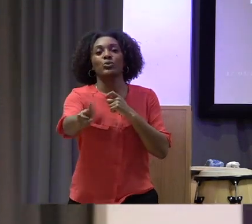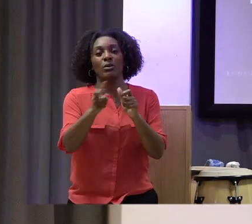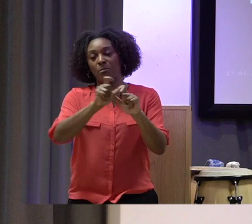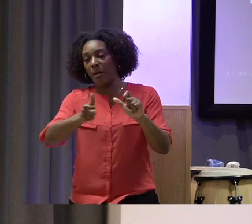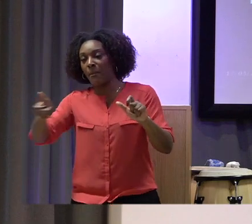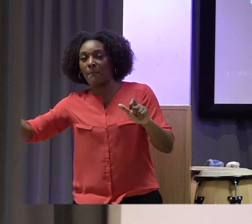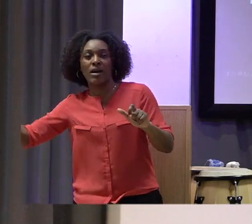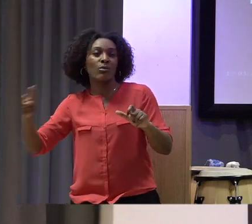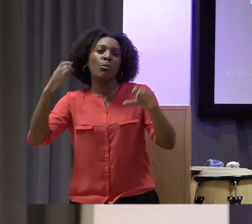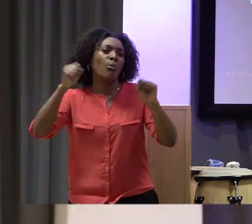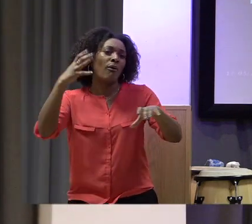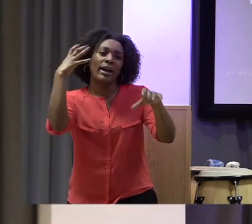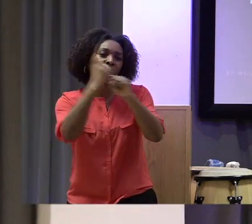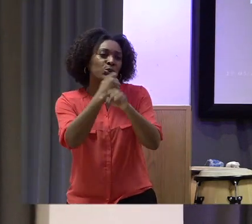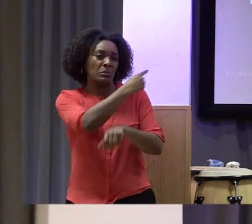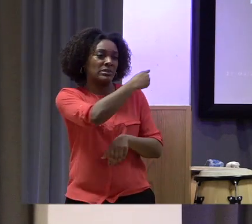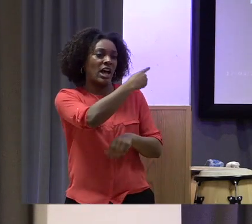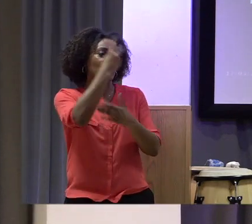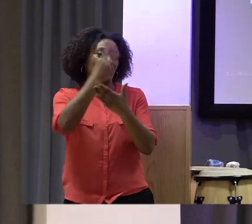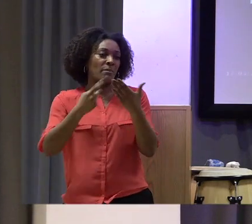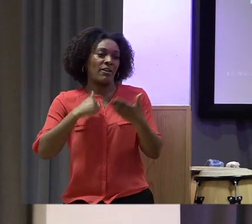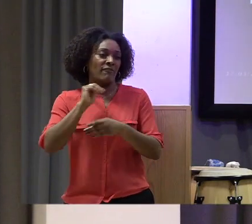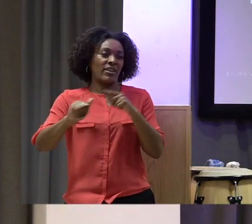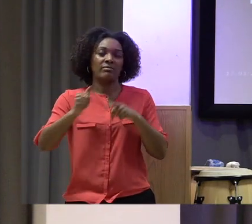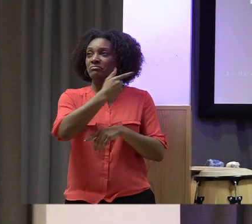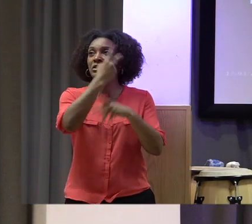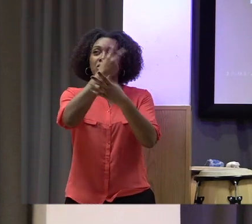pourrait résumer cela par ce schéma que j'ai fait.